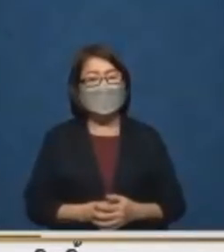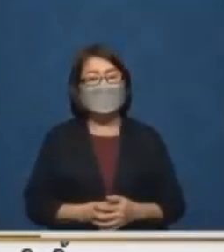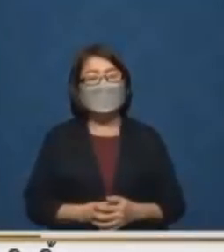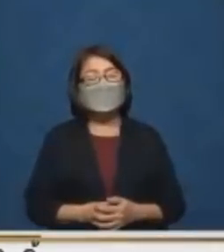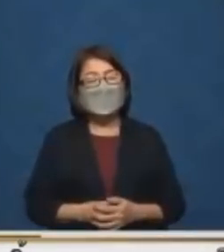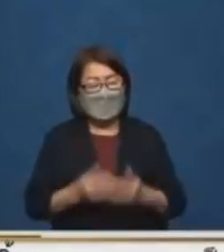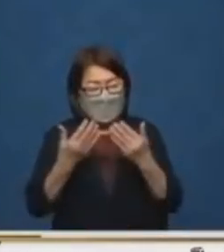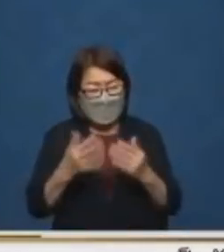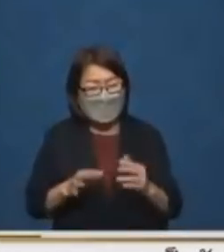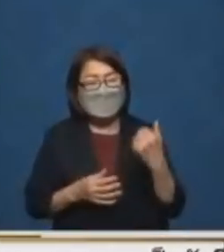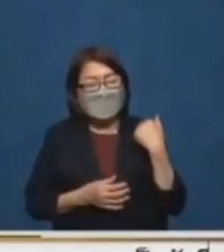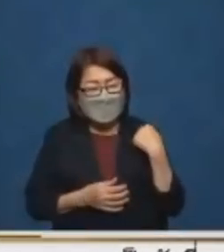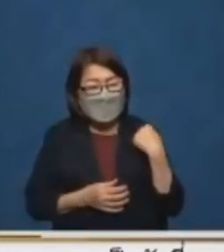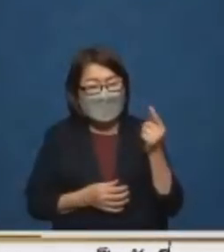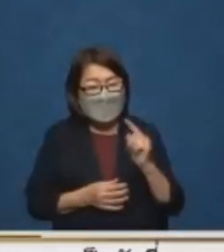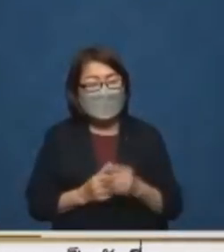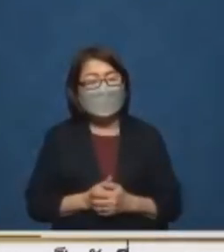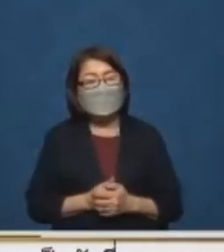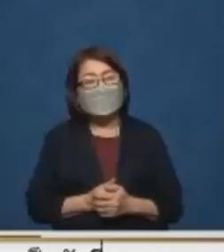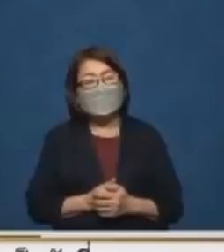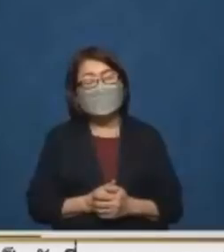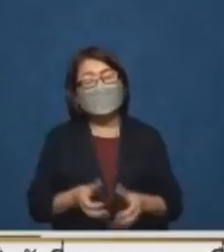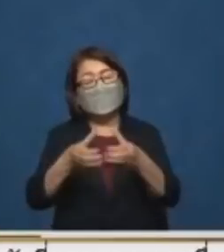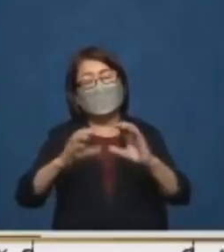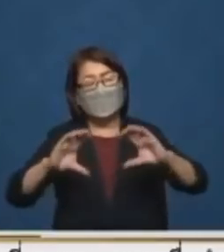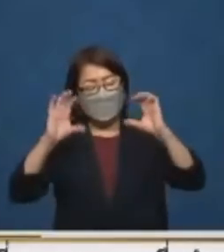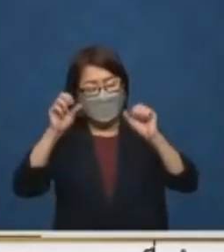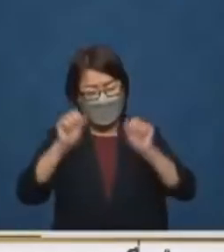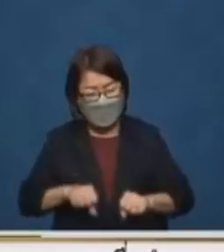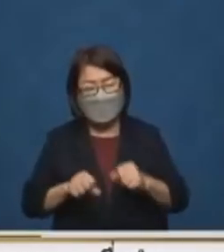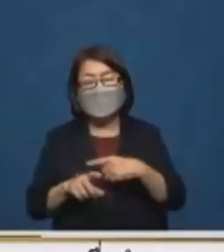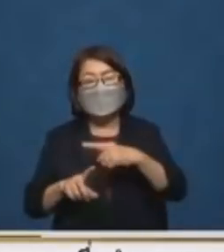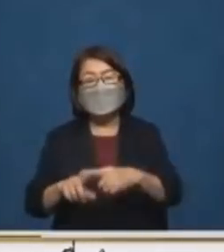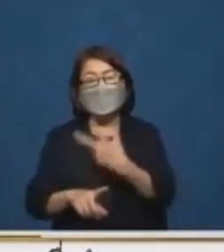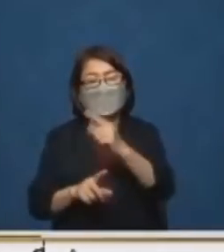นอกจากนั้นแล้วท่านยัมีมะติขณะรัฐมัตีเมื่วที่ 2 มีนาคม